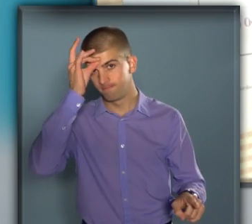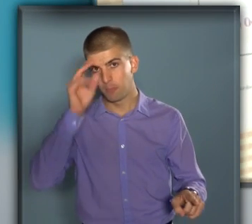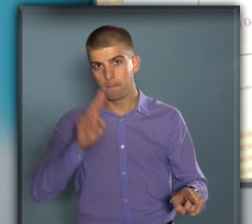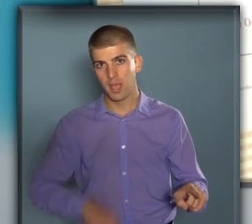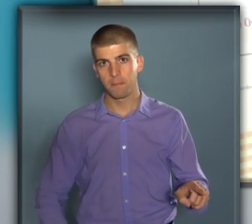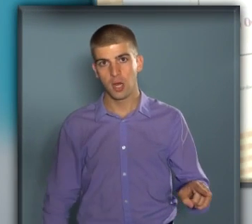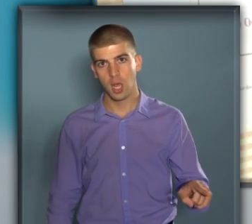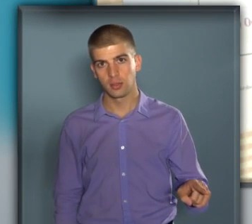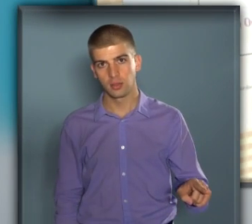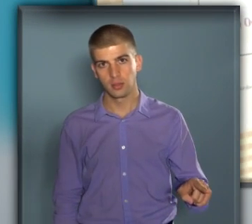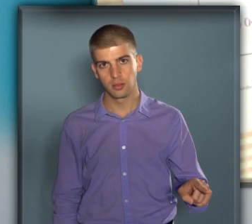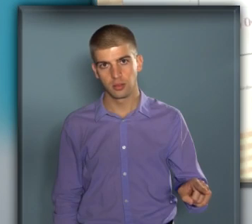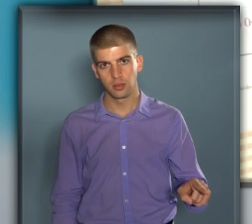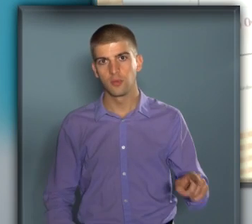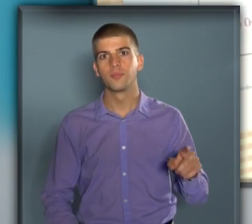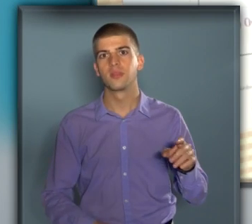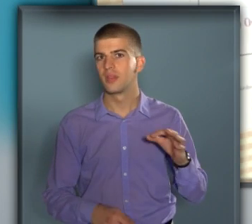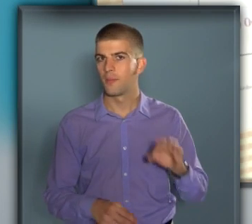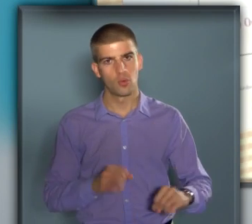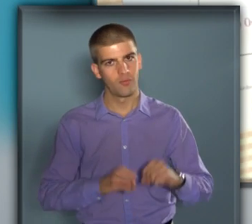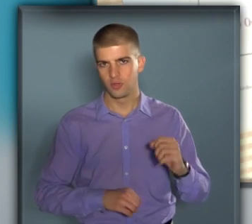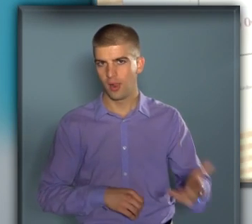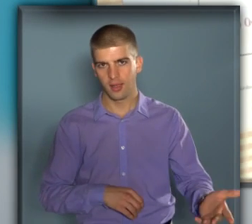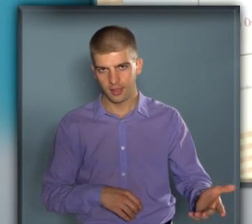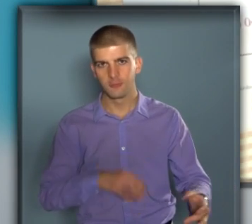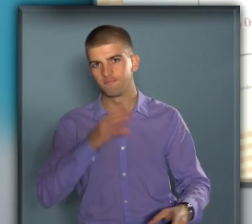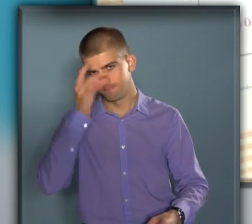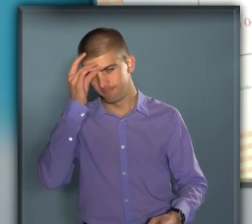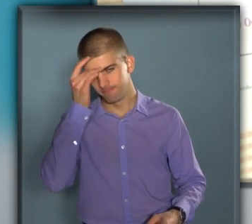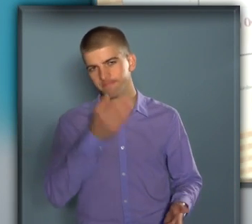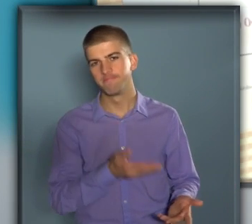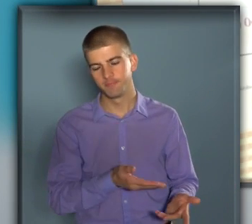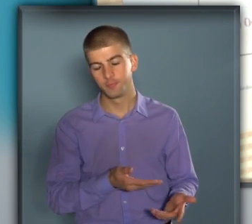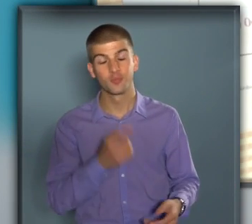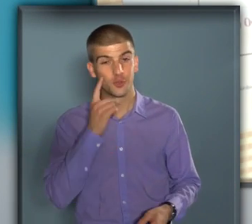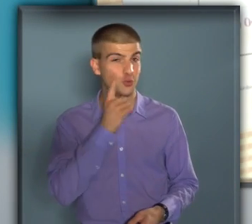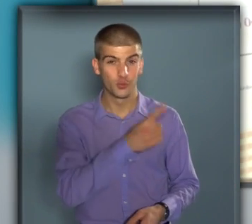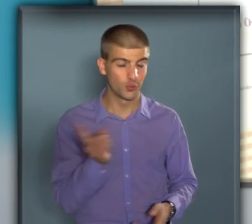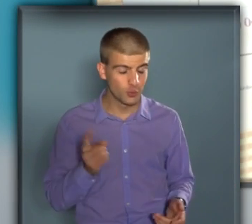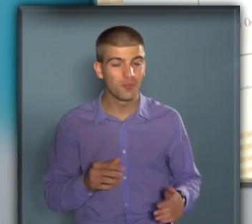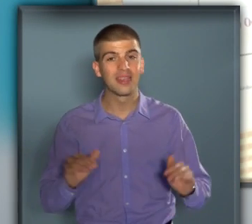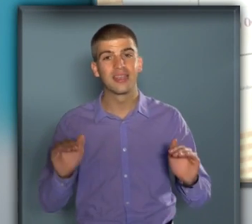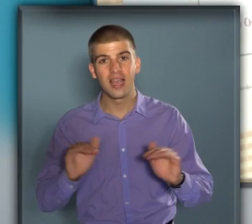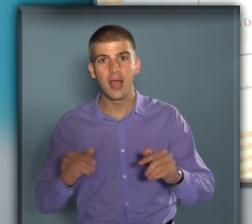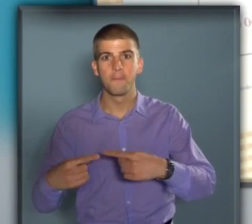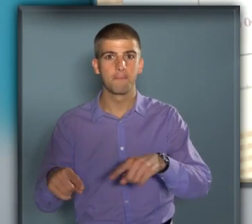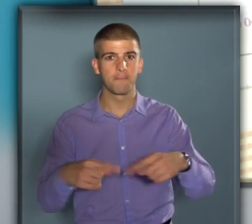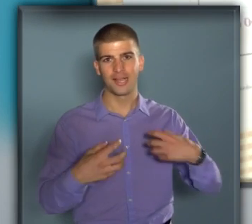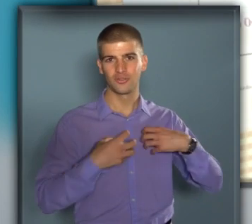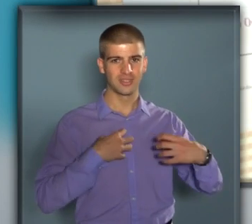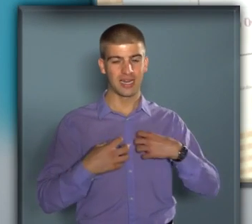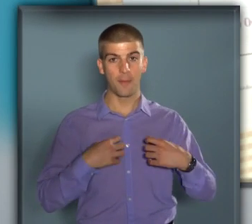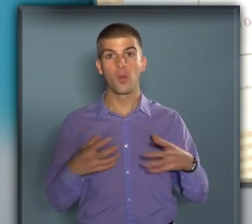is nem jó az a viselkedése, amit csinál. Hiszen tudjuk, hogy a gyerekeknél egy különböző szerepekbe kerülnek bele